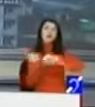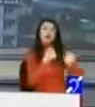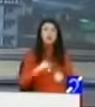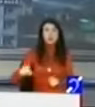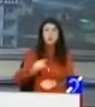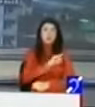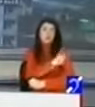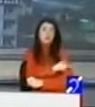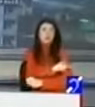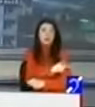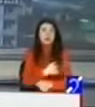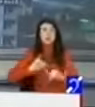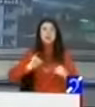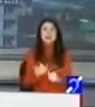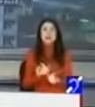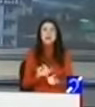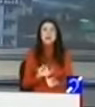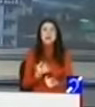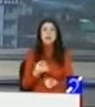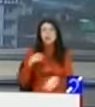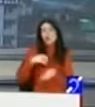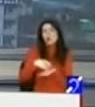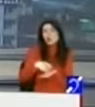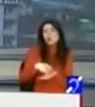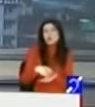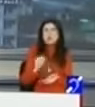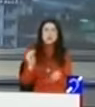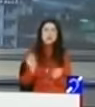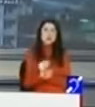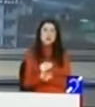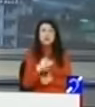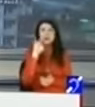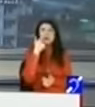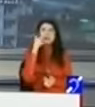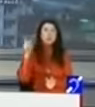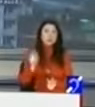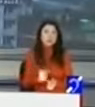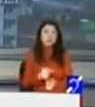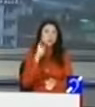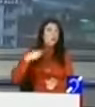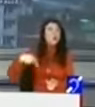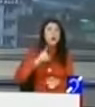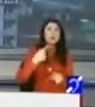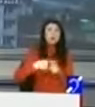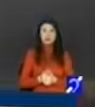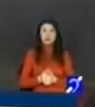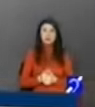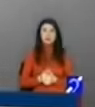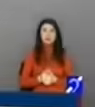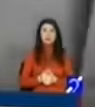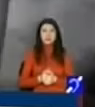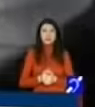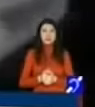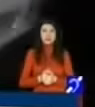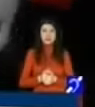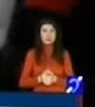O furtună puternică a provocat pagube importante stațiunea Soci. Fată dragă, cu tine nu avem cum să fim triști, chiar dacă ne pălește furtuna,